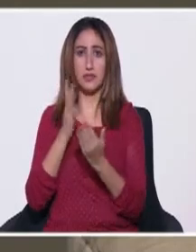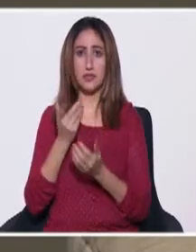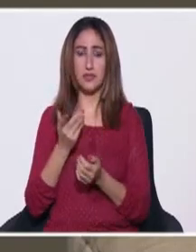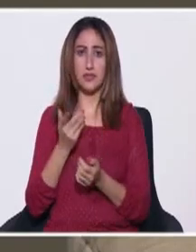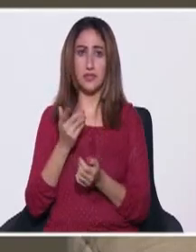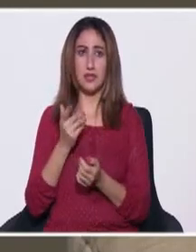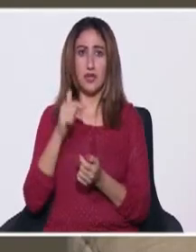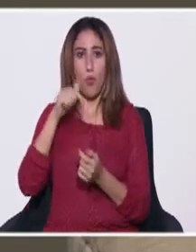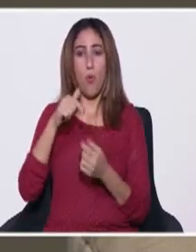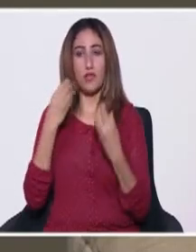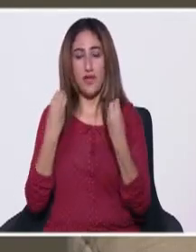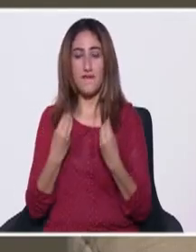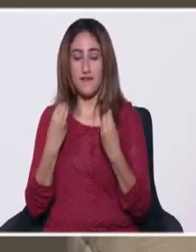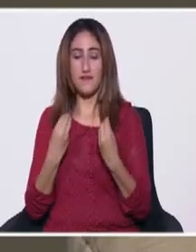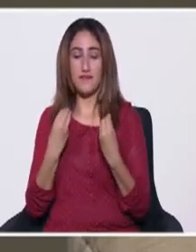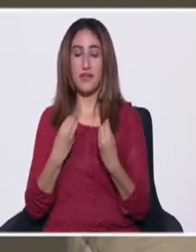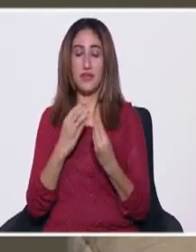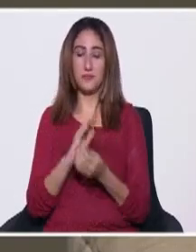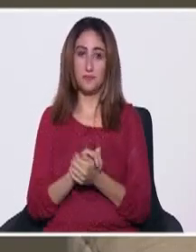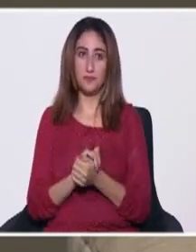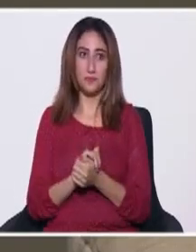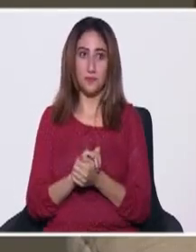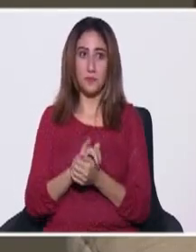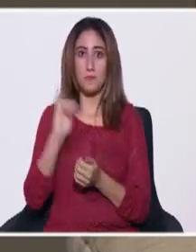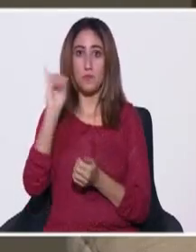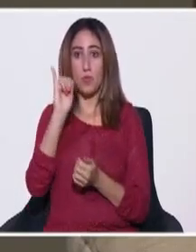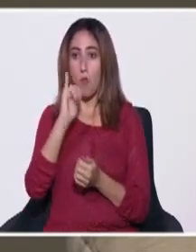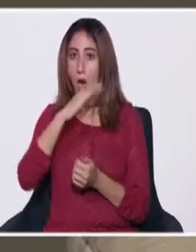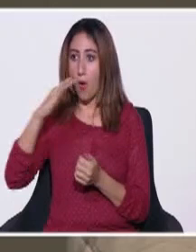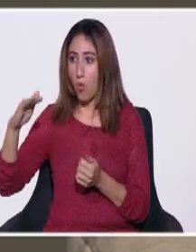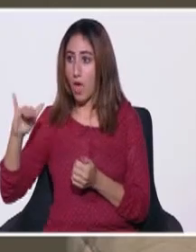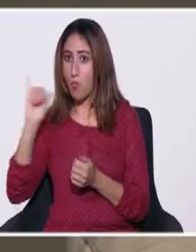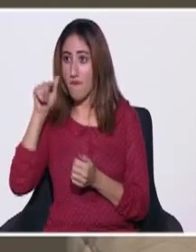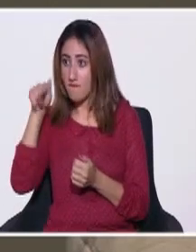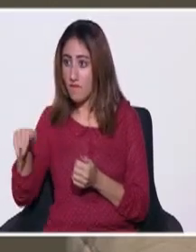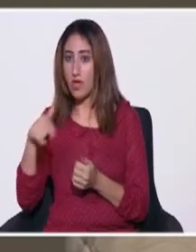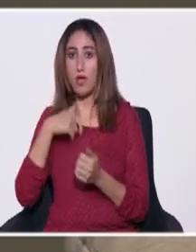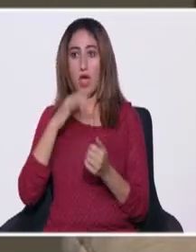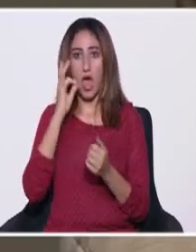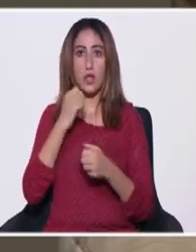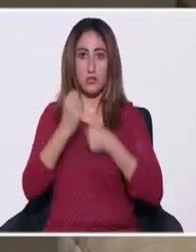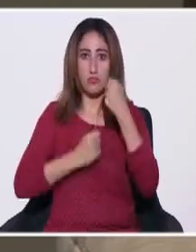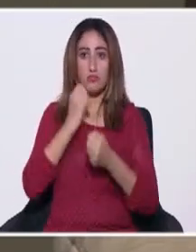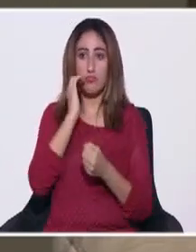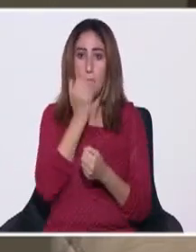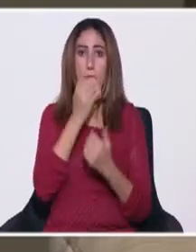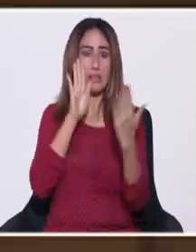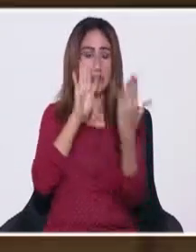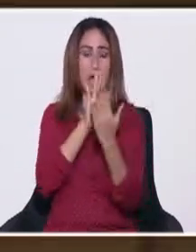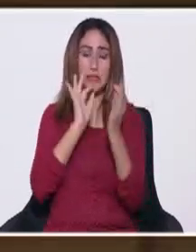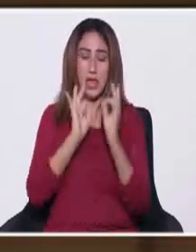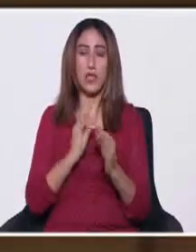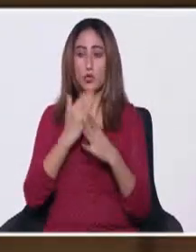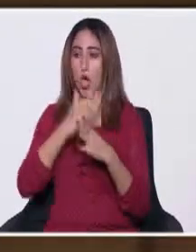الحده شويه بقى بتظهر في ايه؟ لما يبقى في مصلحه خاصه بولادي او حاجه زي كده بحد عليهم شويه، هم عارفين كده عشان